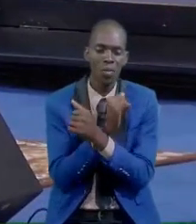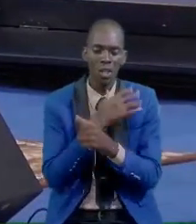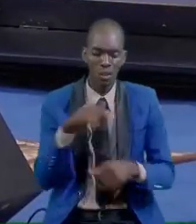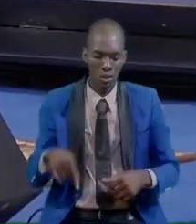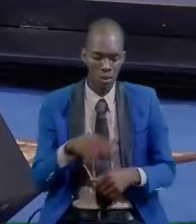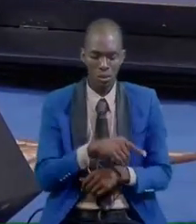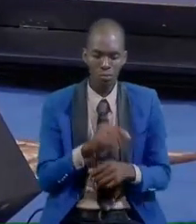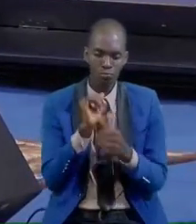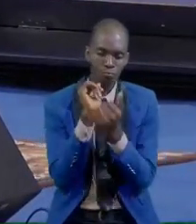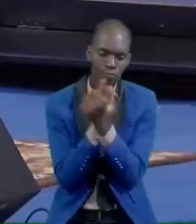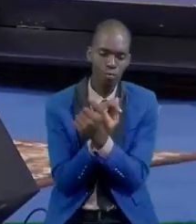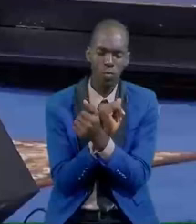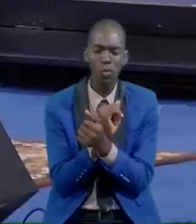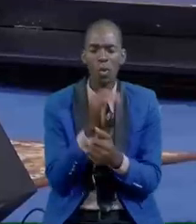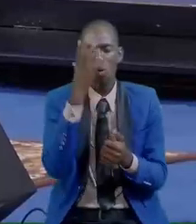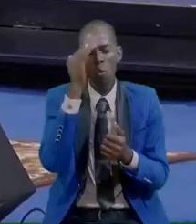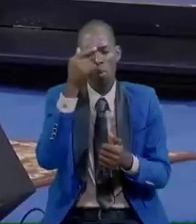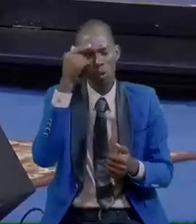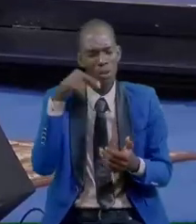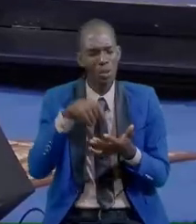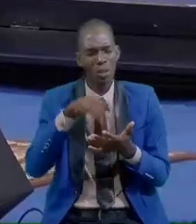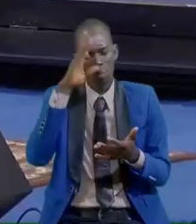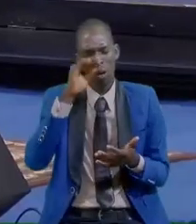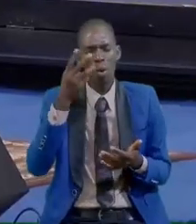mis un cadenas. Pourquoi? L'homme était un fou.